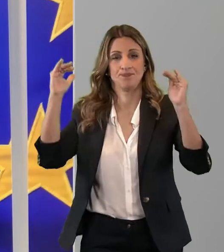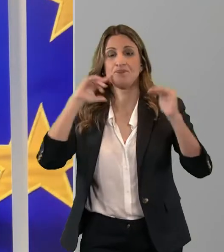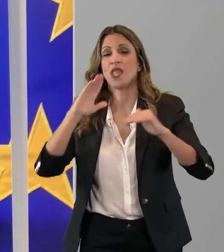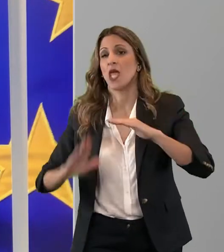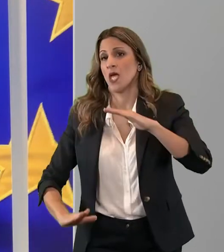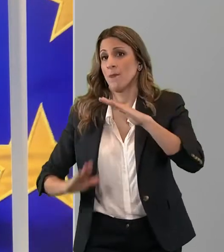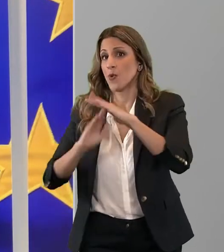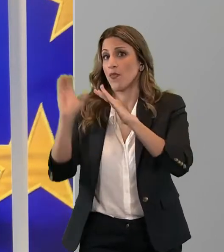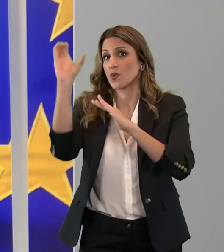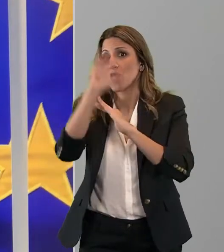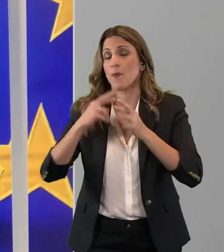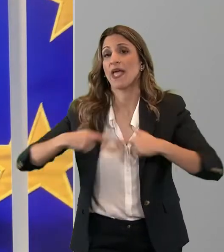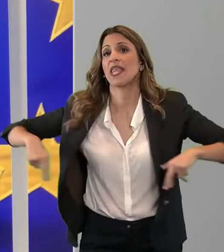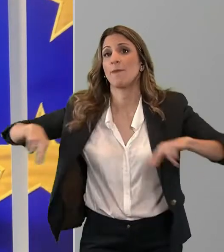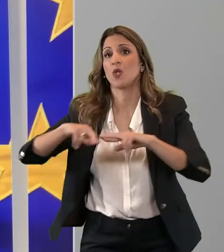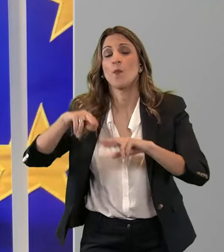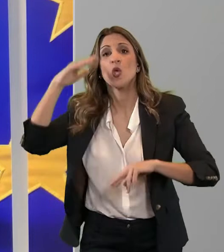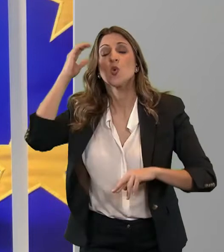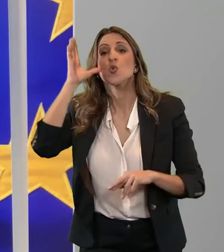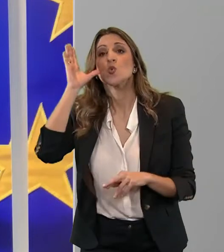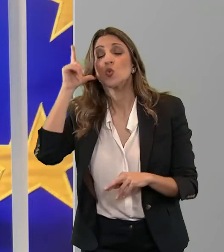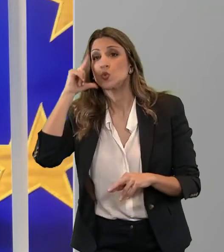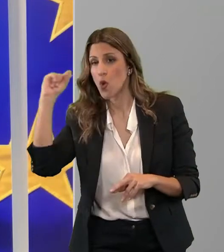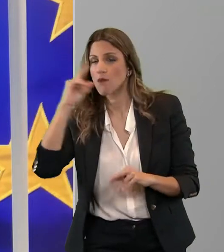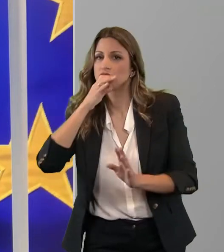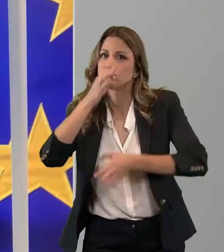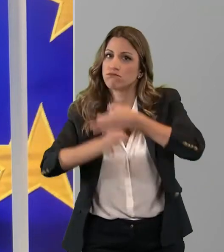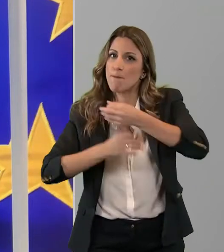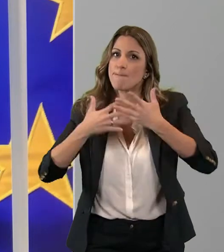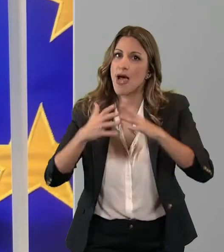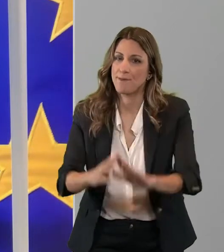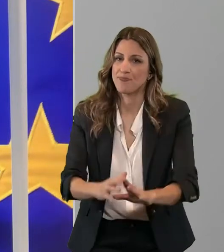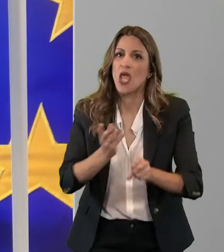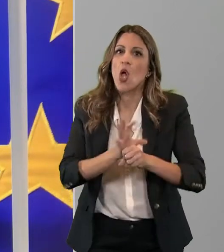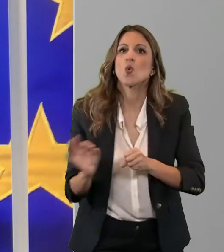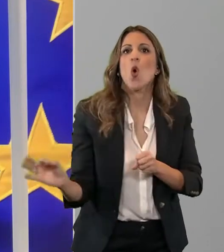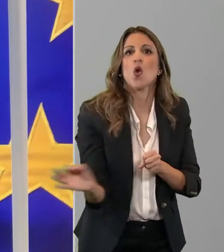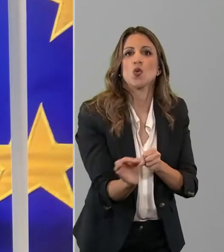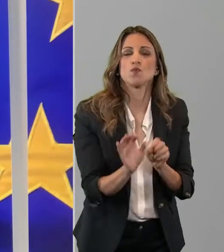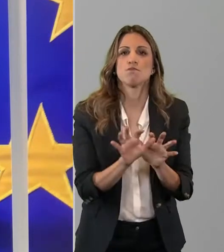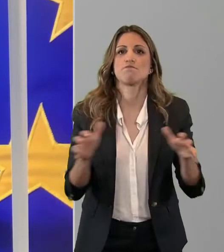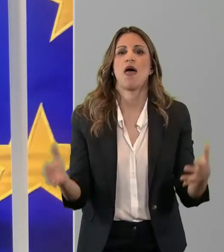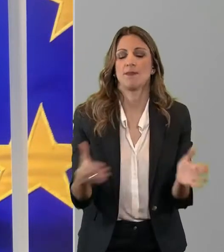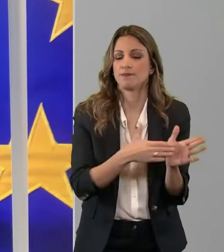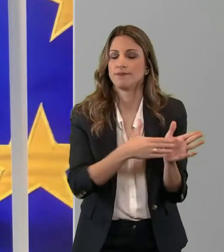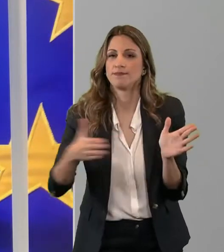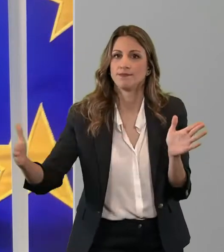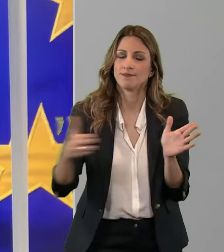παρόλο που μέσα στην πανδημία είχαμε την ευκαιρία λίγο όλοι, λίγο πολύ, να δούμε στην καθημερινότητά μας